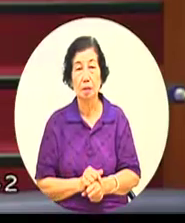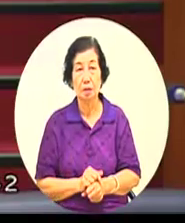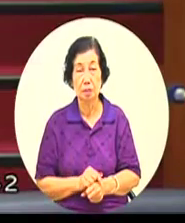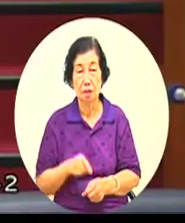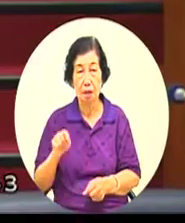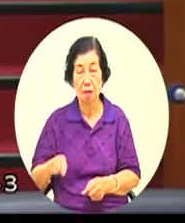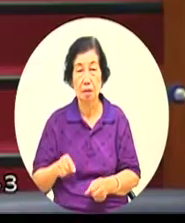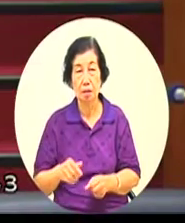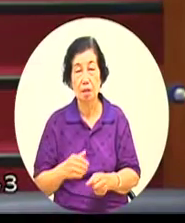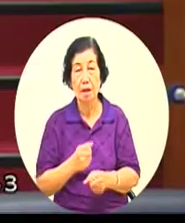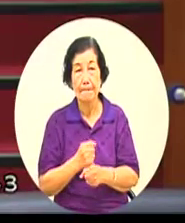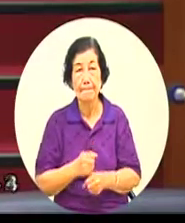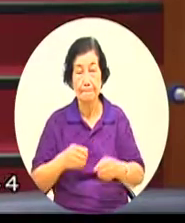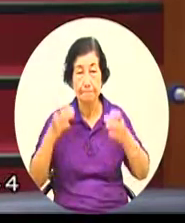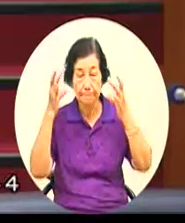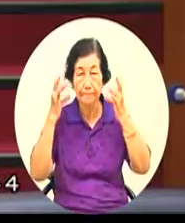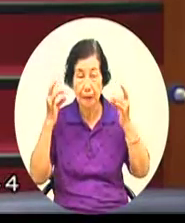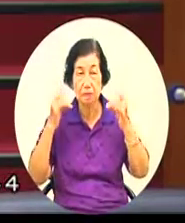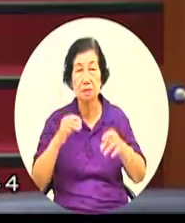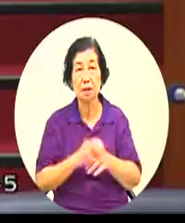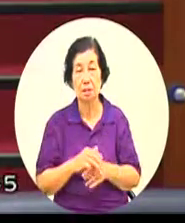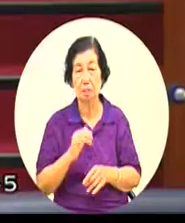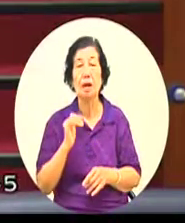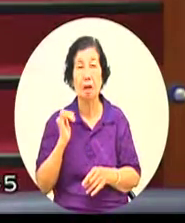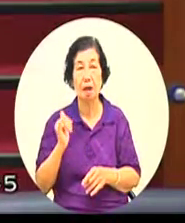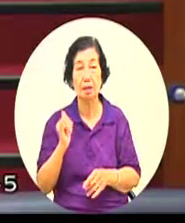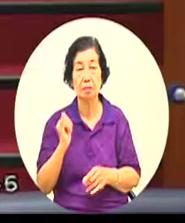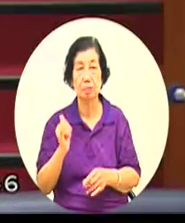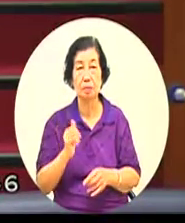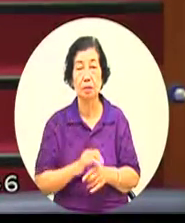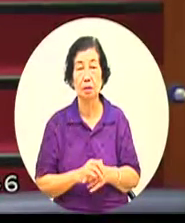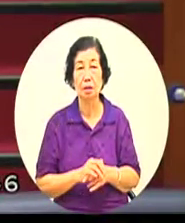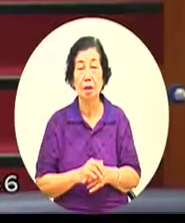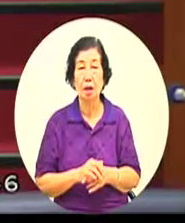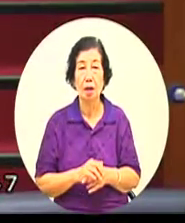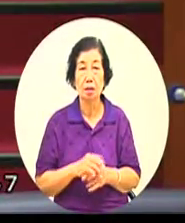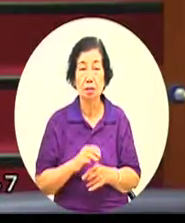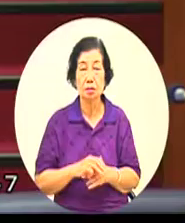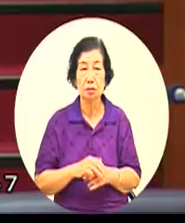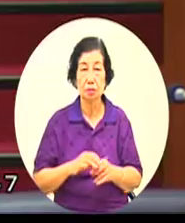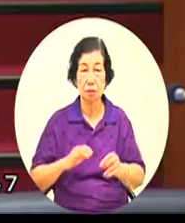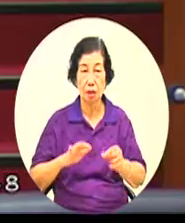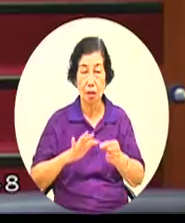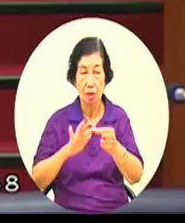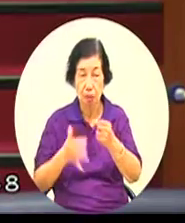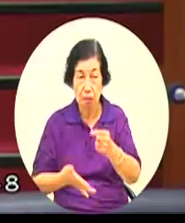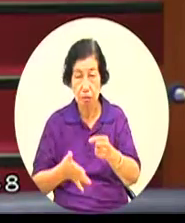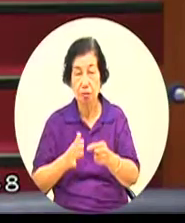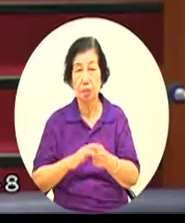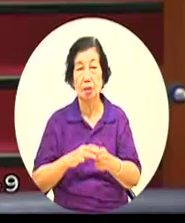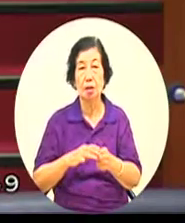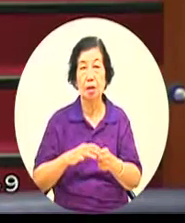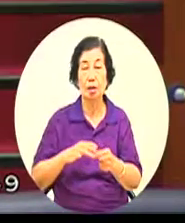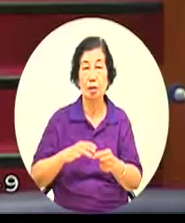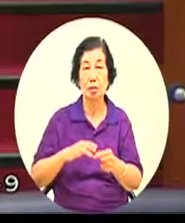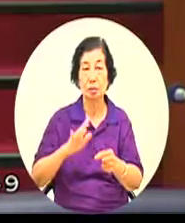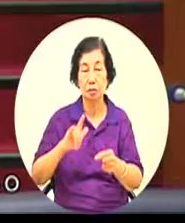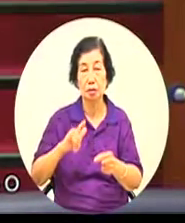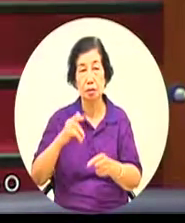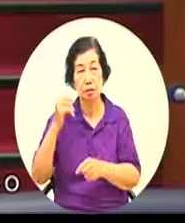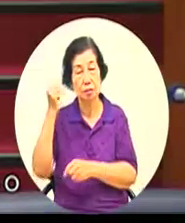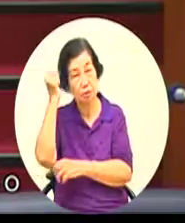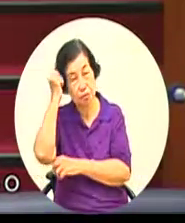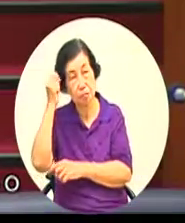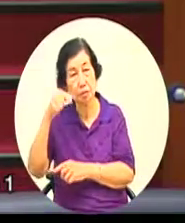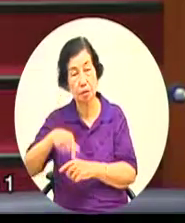好了，国中有宿舍，民权国小有顶级的宿舍，民生国小不知道有没有